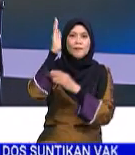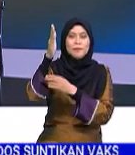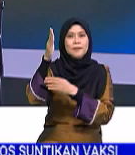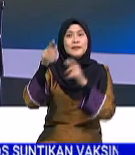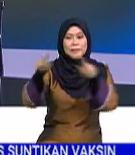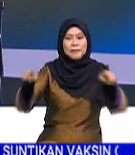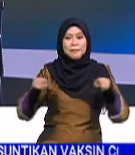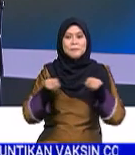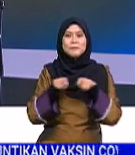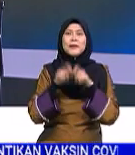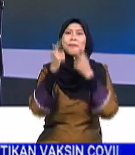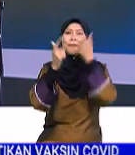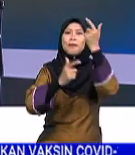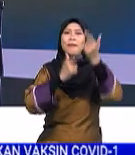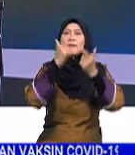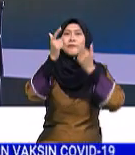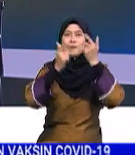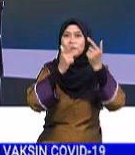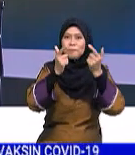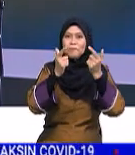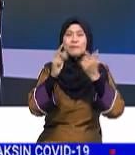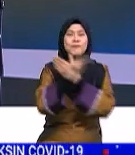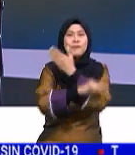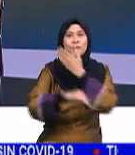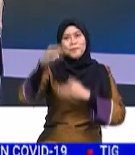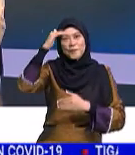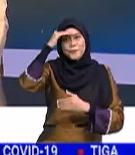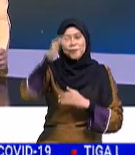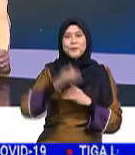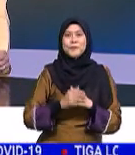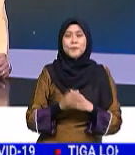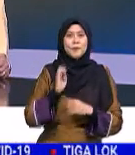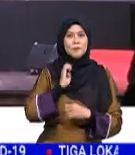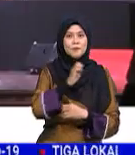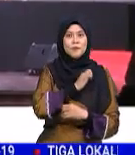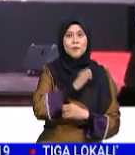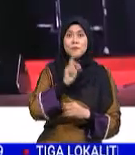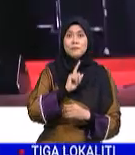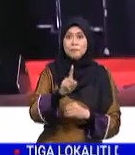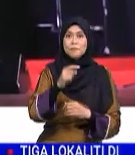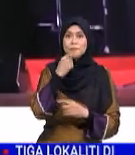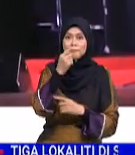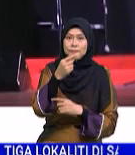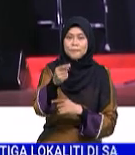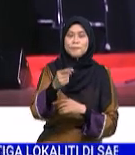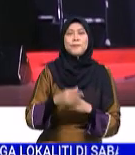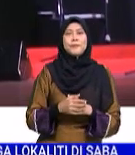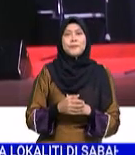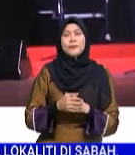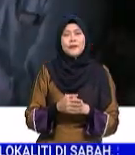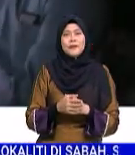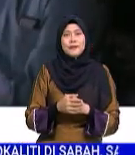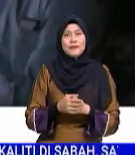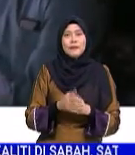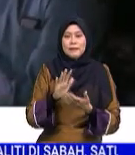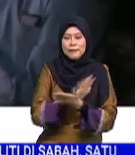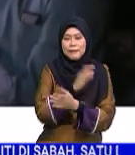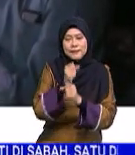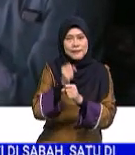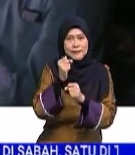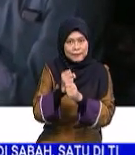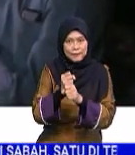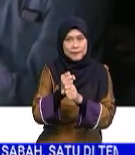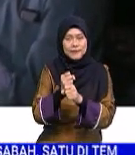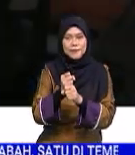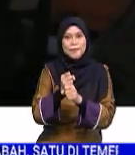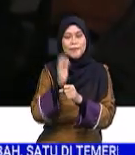destinasi pelancongan baru di negeri itu Eko hal ini agama Islam Negeri touchscreen.jar kertas kerja